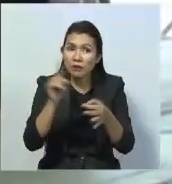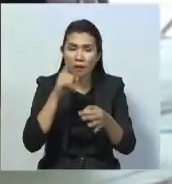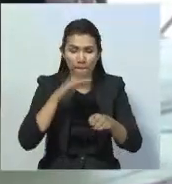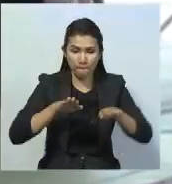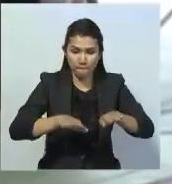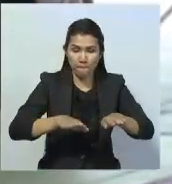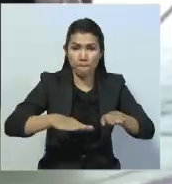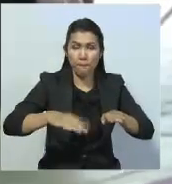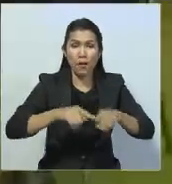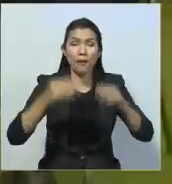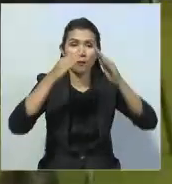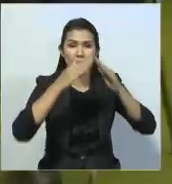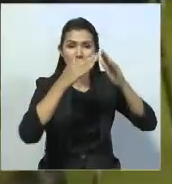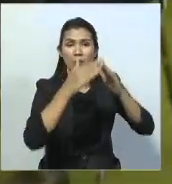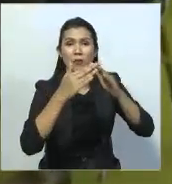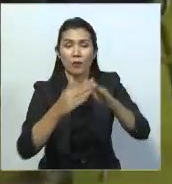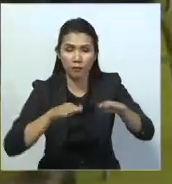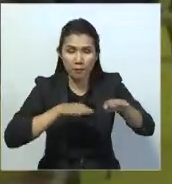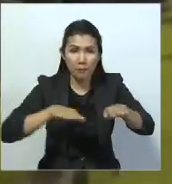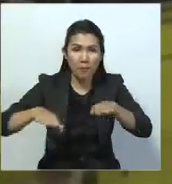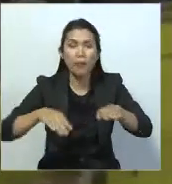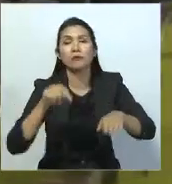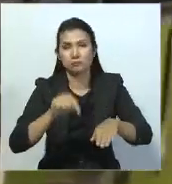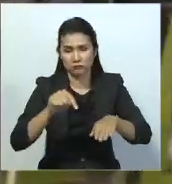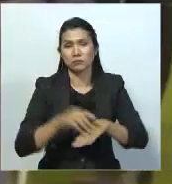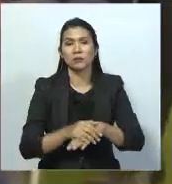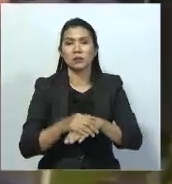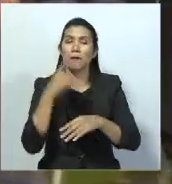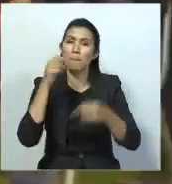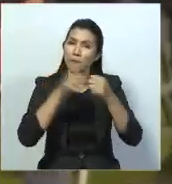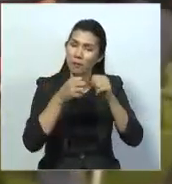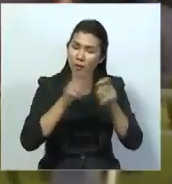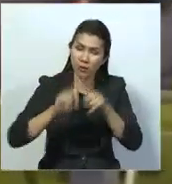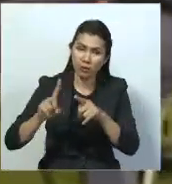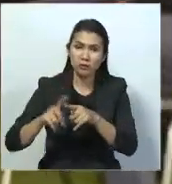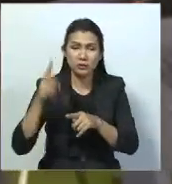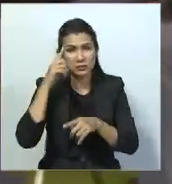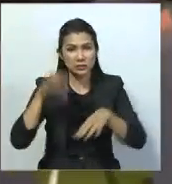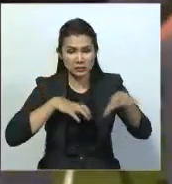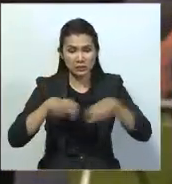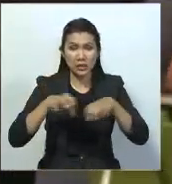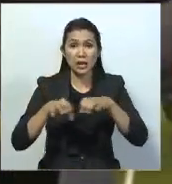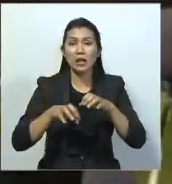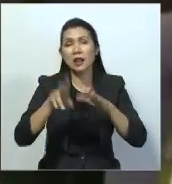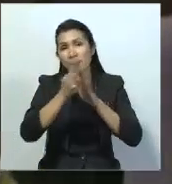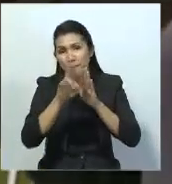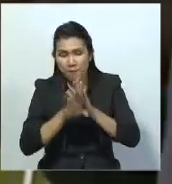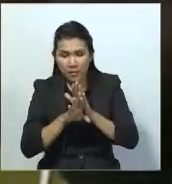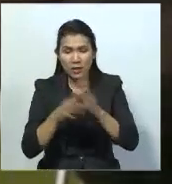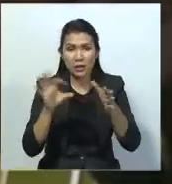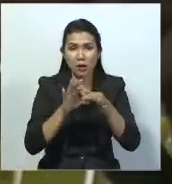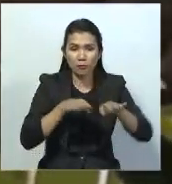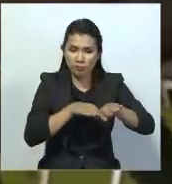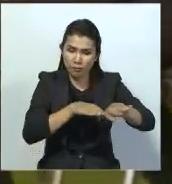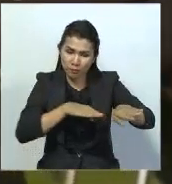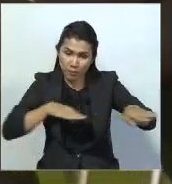องฝั่งแม่น้ำของจังหวัดกาญจนบุรีค่ะรวมถึงปัญหาอื่นๆเกี่ยวกับแพนะคะเพื่อจัดระเบียบเรือแพสร้างเศรษฐกิจของประ